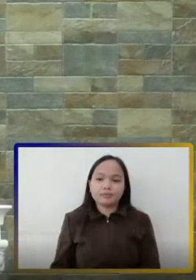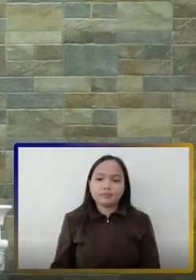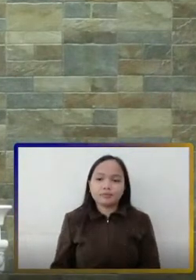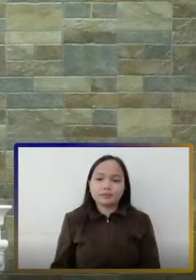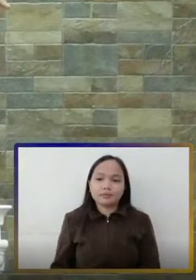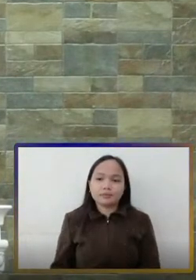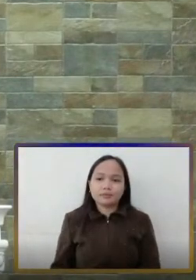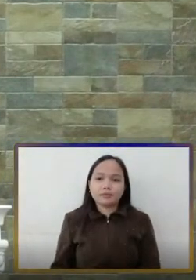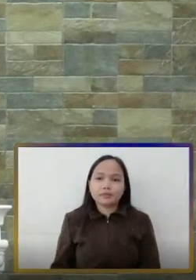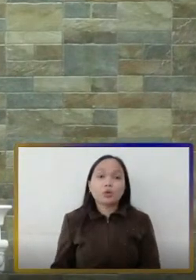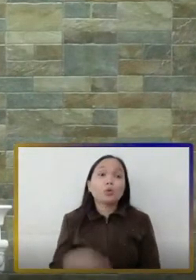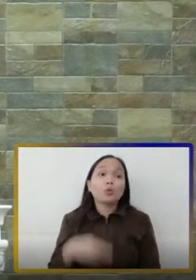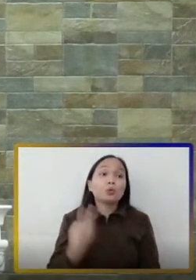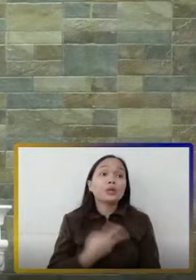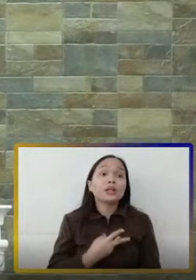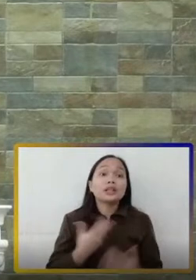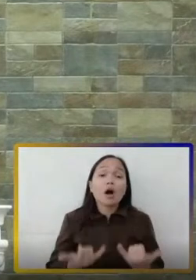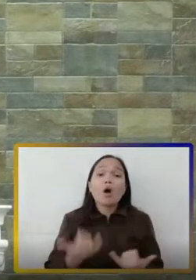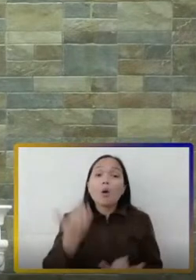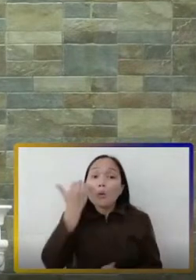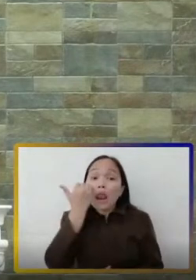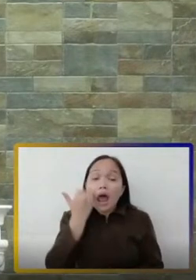Kulang na ang panahon natin sa